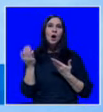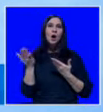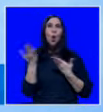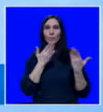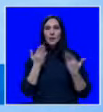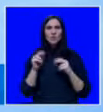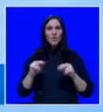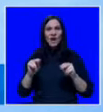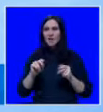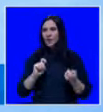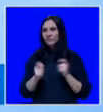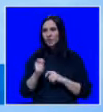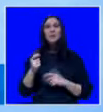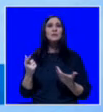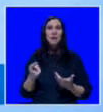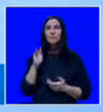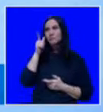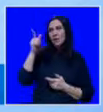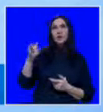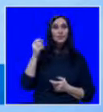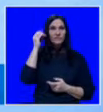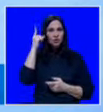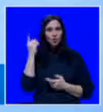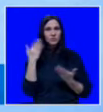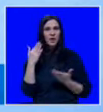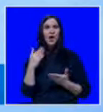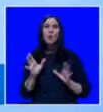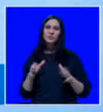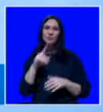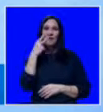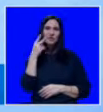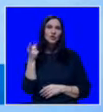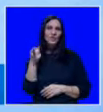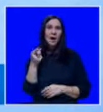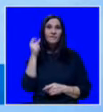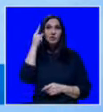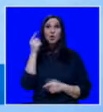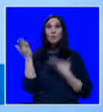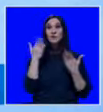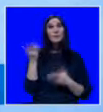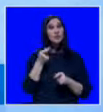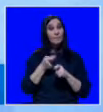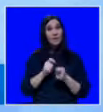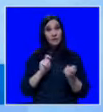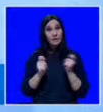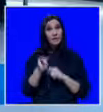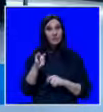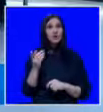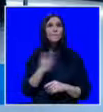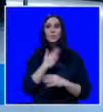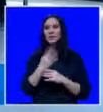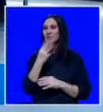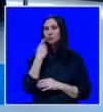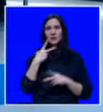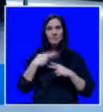висшето образование. Пак казвам, съзнавам, че обществото не вижда това. Но във висшето образование беше извършена реформа и това, че последните 3 години тя спря, е